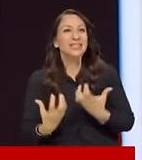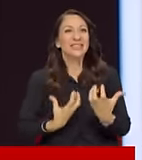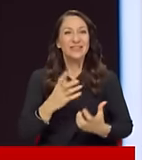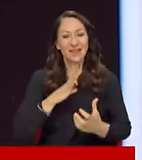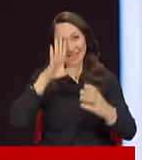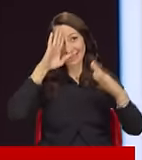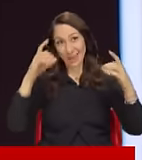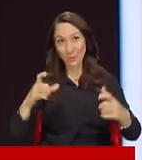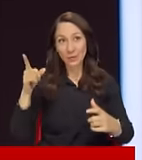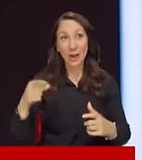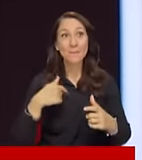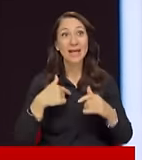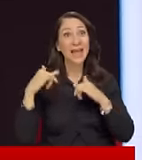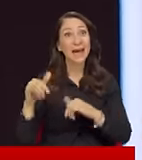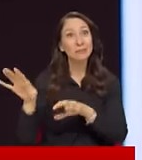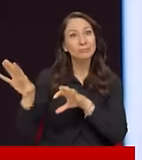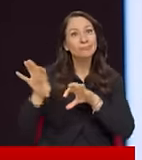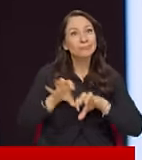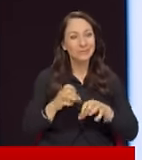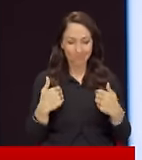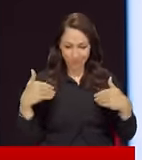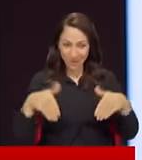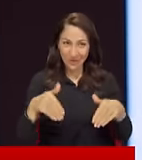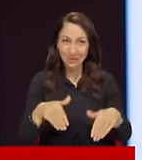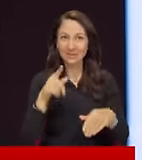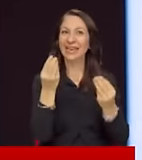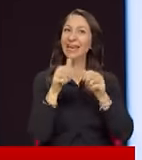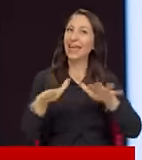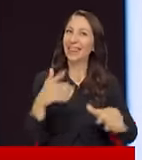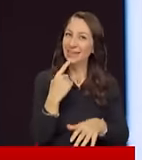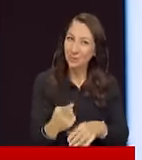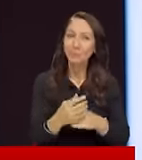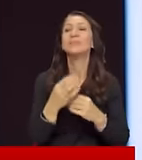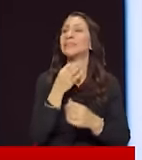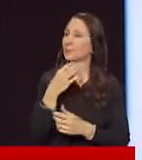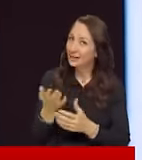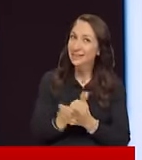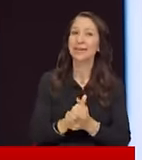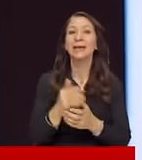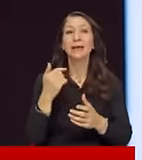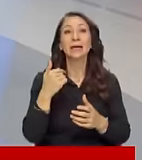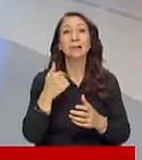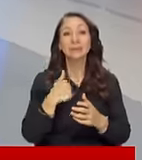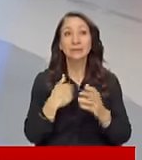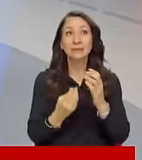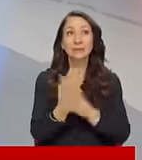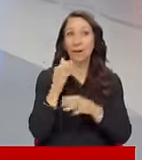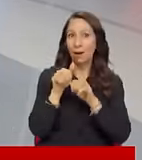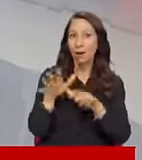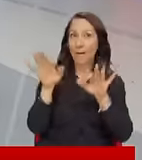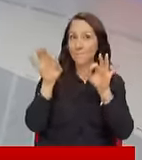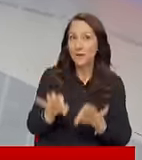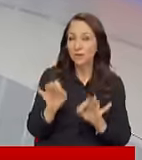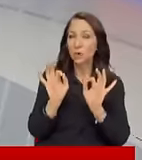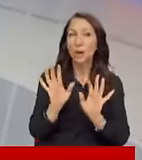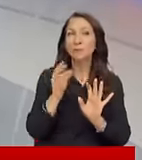var İstanbul'da. Ben de o duygularla stüdyonuzdayım. Size de iyi yayınlar diliyorum. Teşekkür ederiz efendim. Şimdi bizim sabah yayında